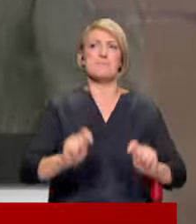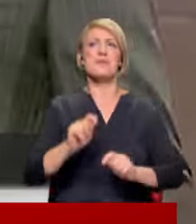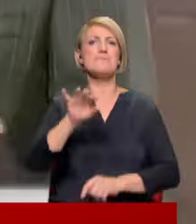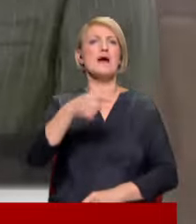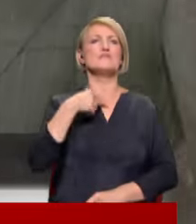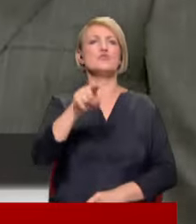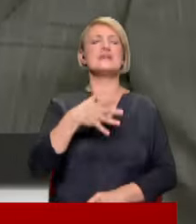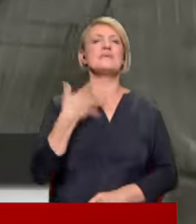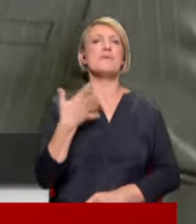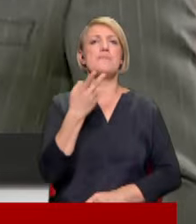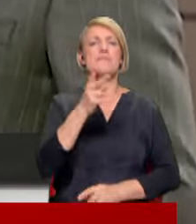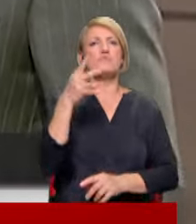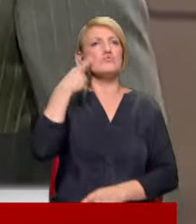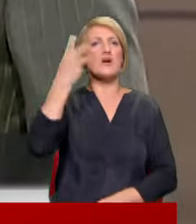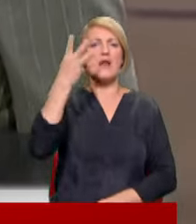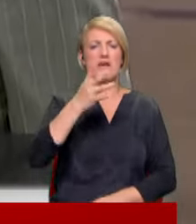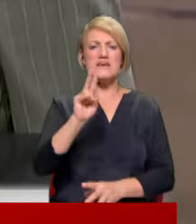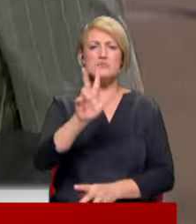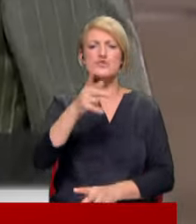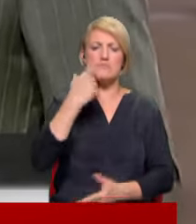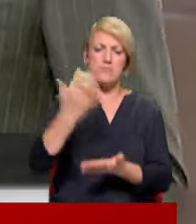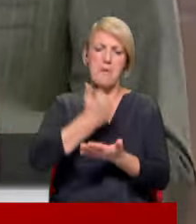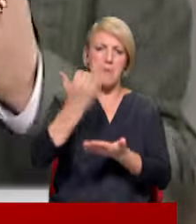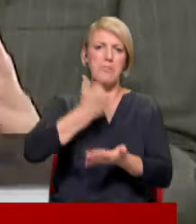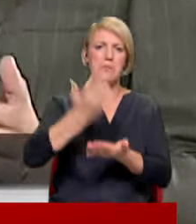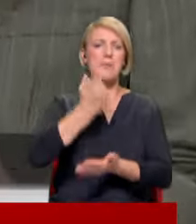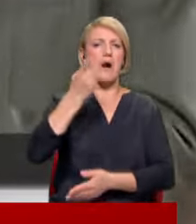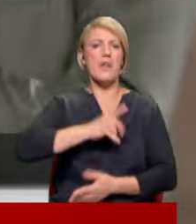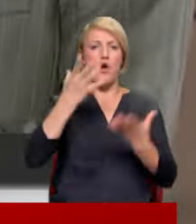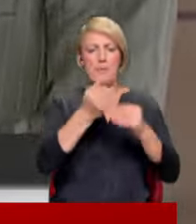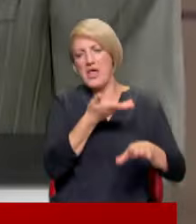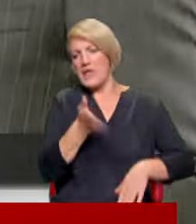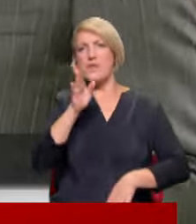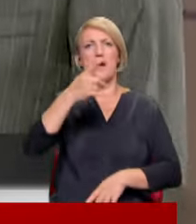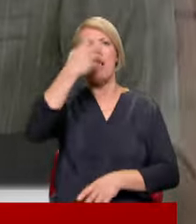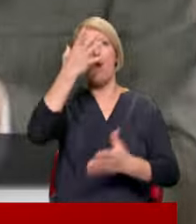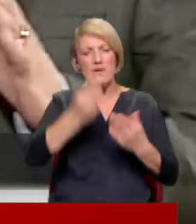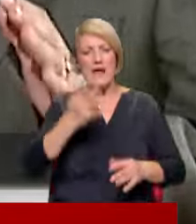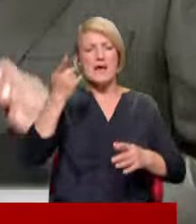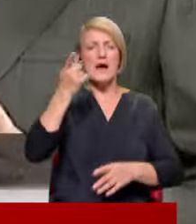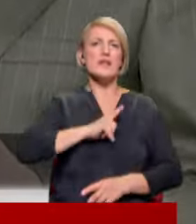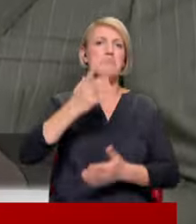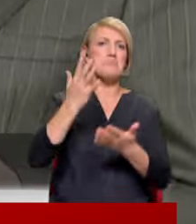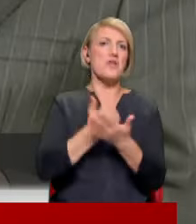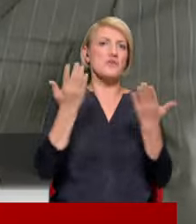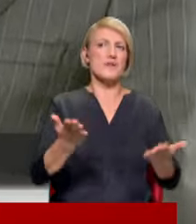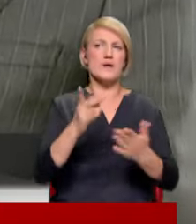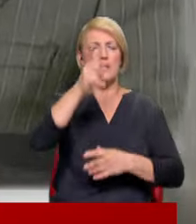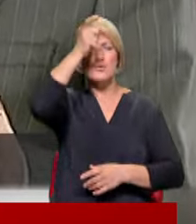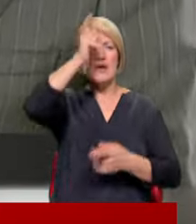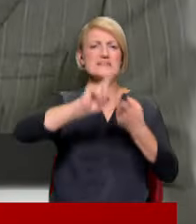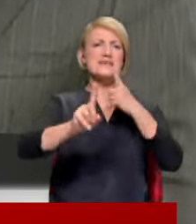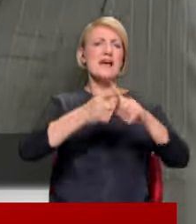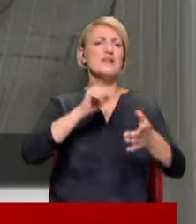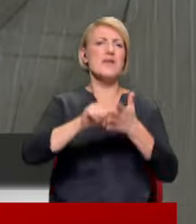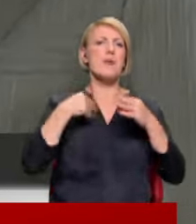istemem Erdoğan 23 yıl kazandı kazandı kazandı aday olamadı gitti olsaydı beltürk kazanacaktı öyle bir şeyin Türkiye siyasi tarihine